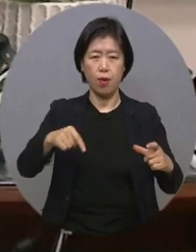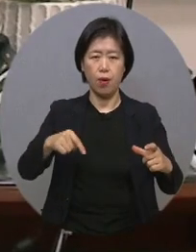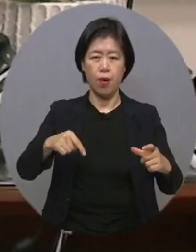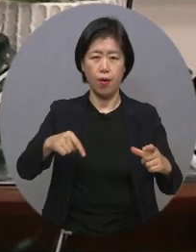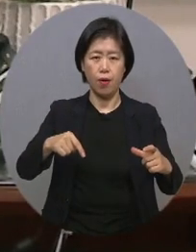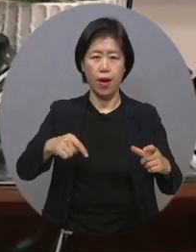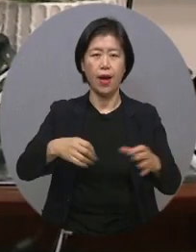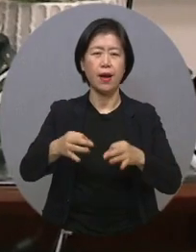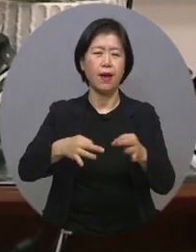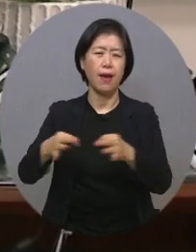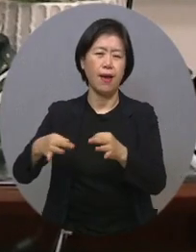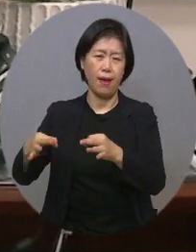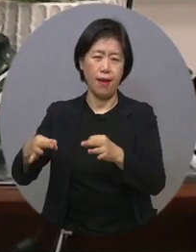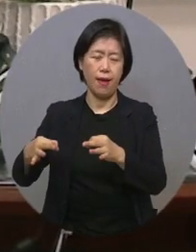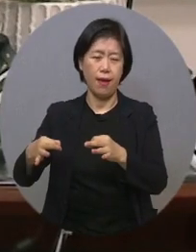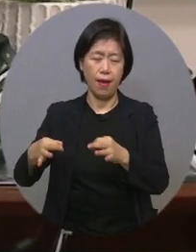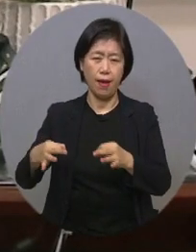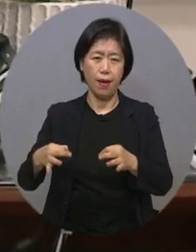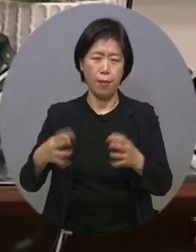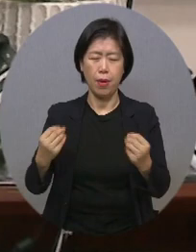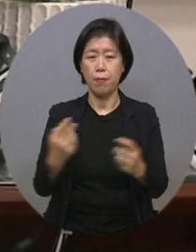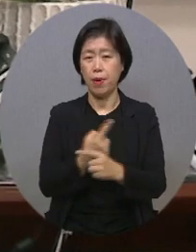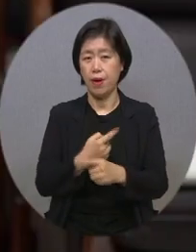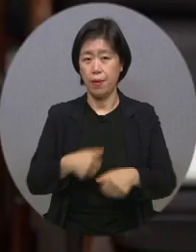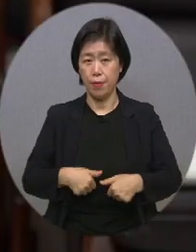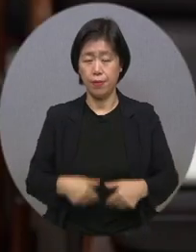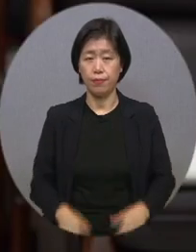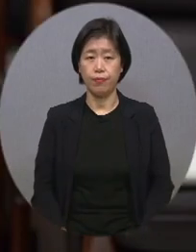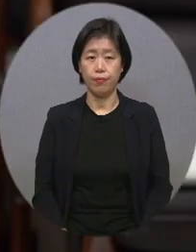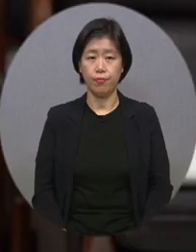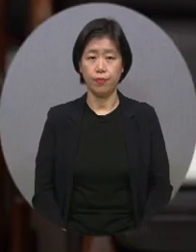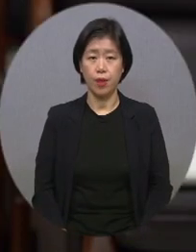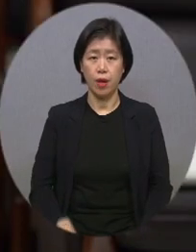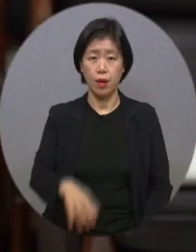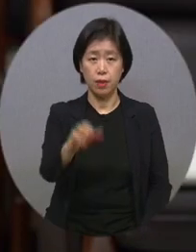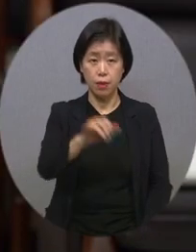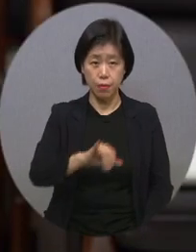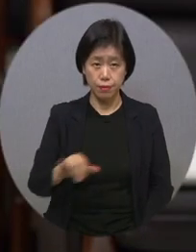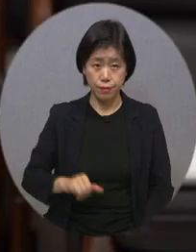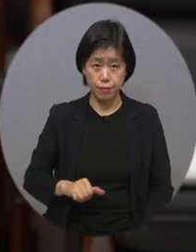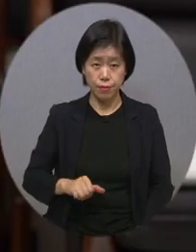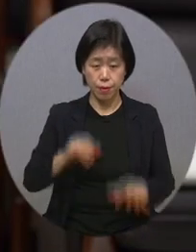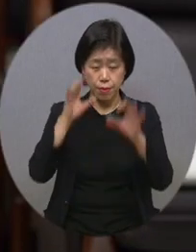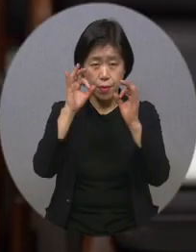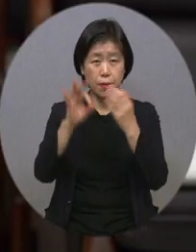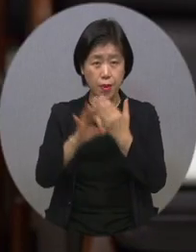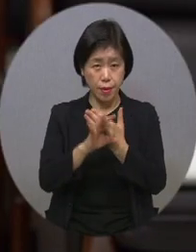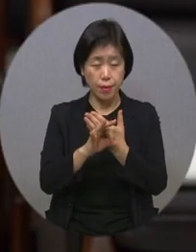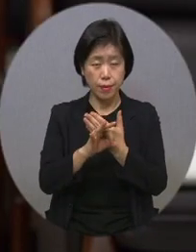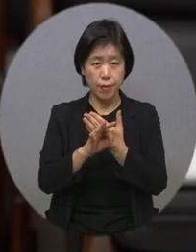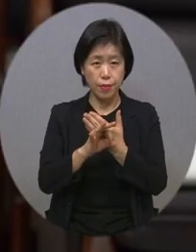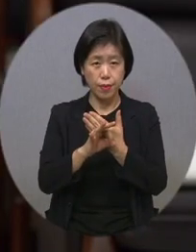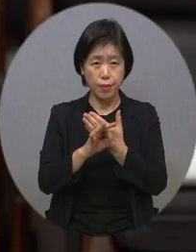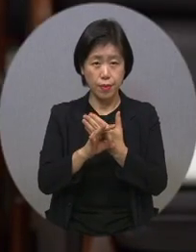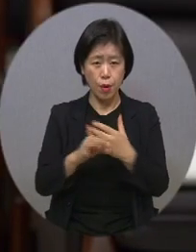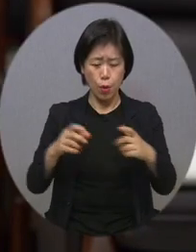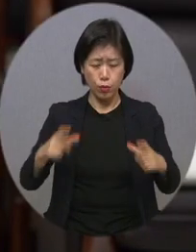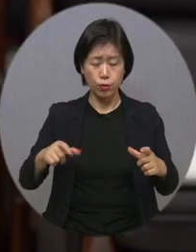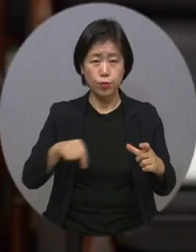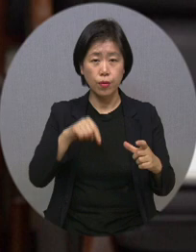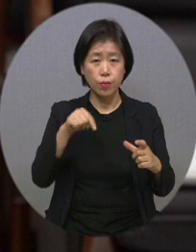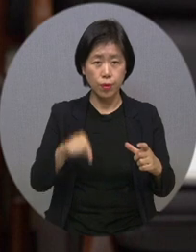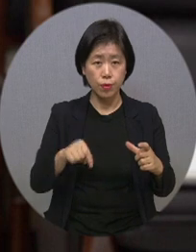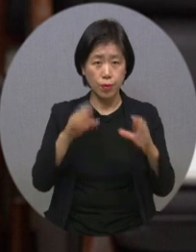네네. 근데 어느 도시나 마찬가지지만 대한민국 전체 보면은 우리 지역에서도 가장 많은